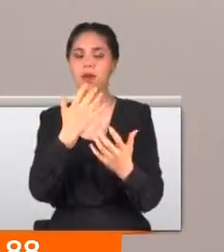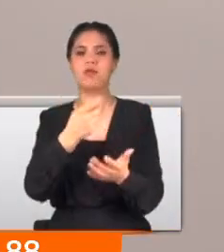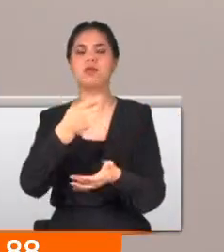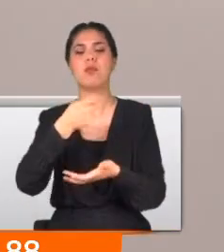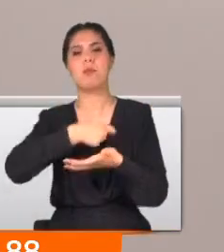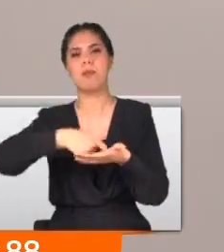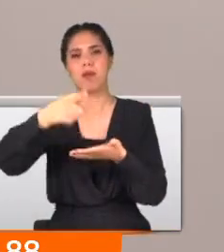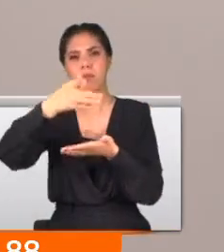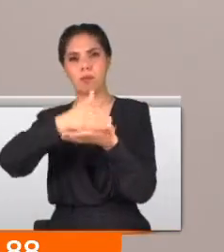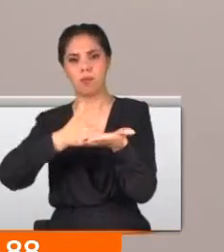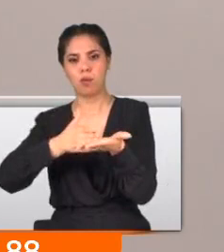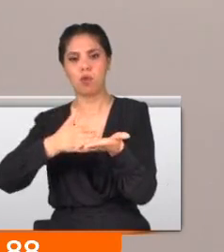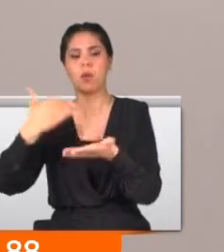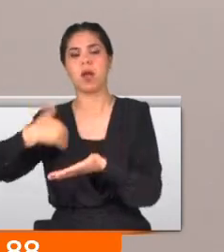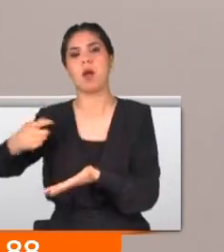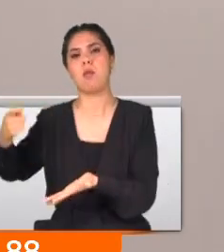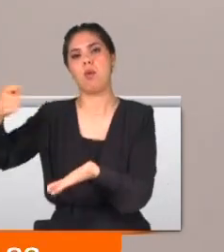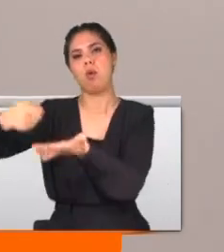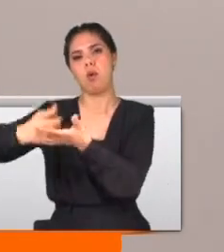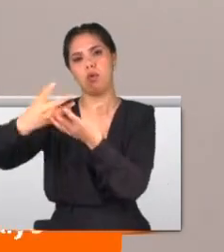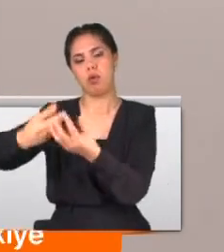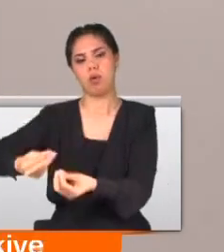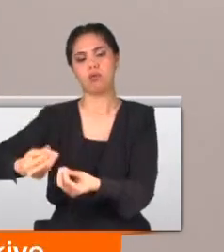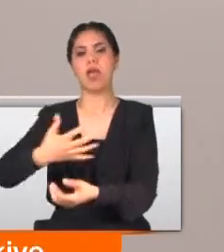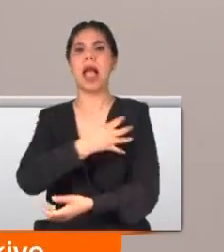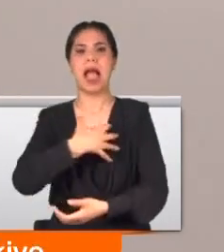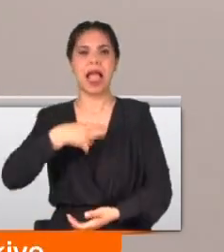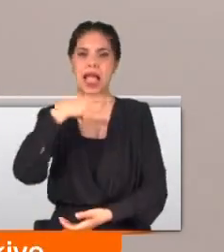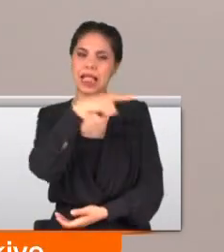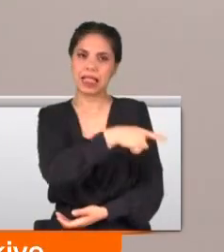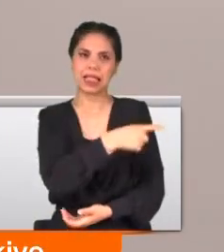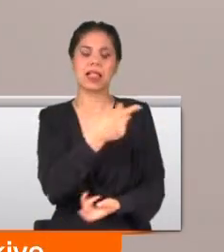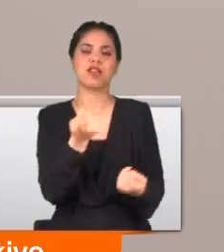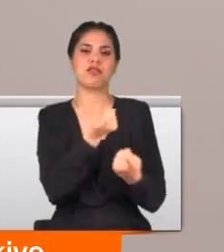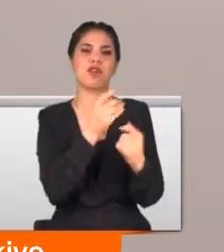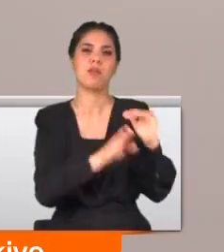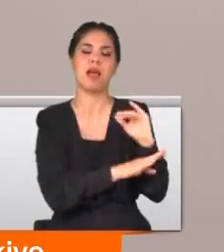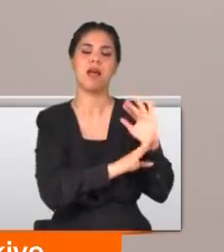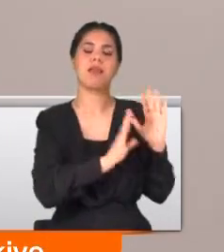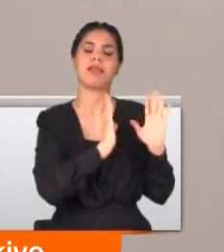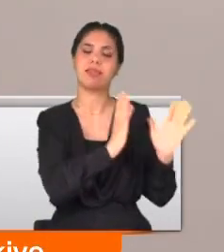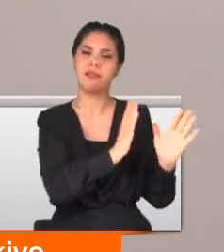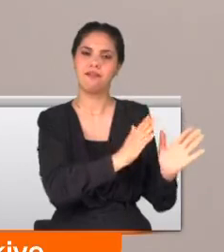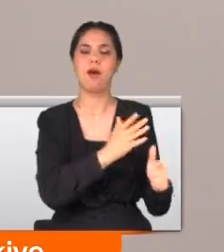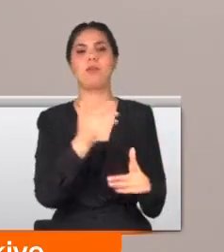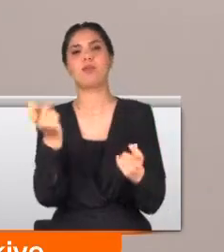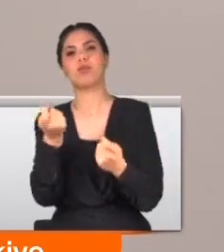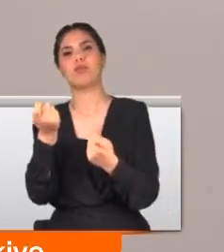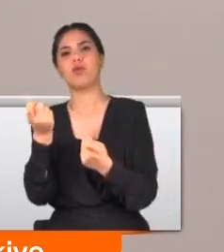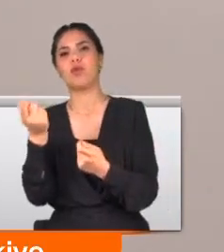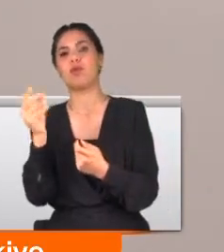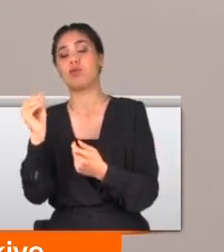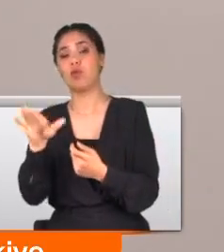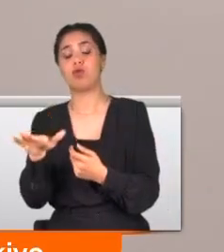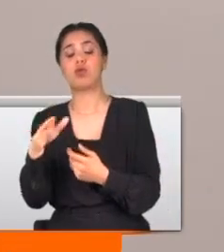bir kısmını kamu ödeyecek. Bu noktada hem anne çalışma hayatında olacak, hem çocuğu güvenli bir bakıcının